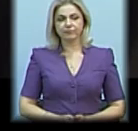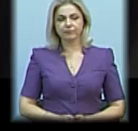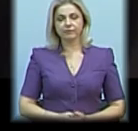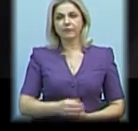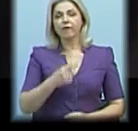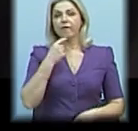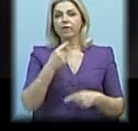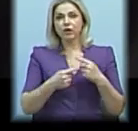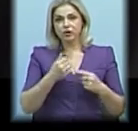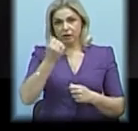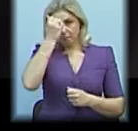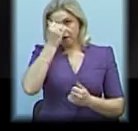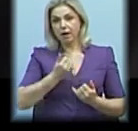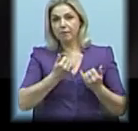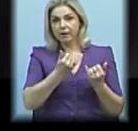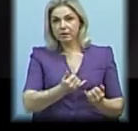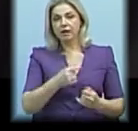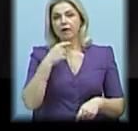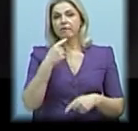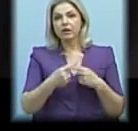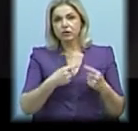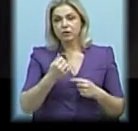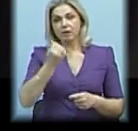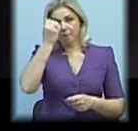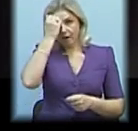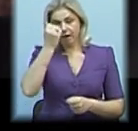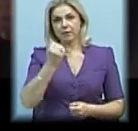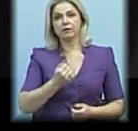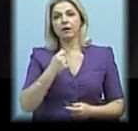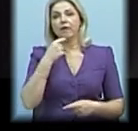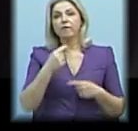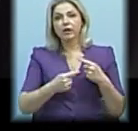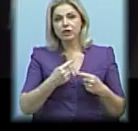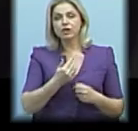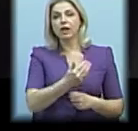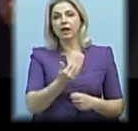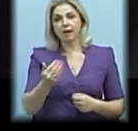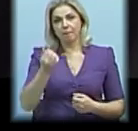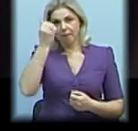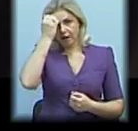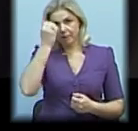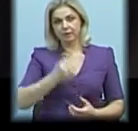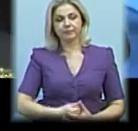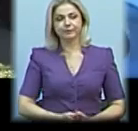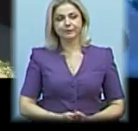Вічна їм пам'ять, вічна їм пам'ять, вічна їм пам'ять.